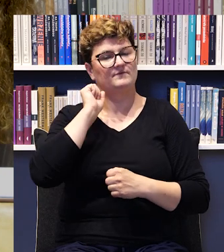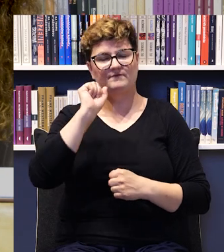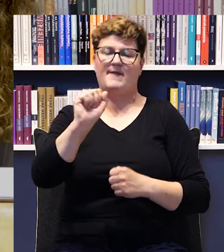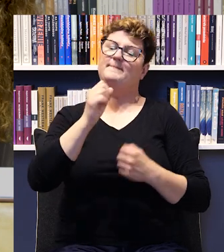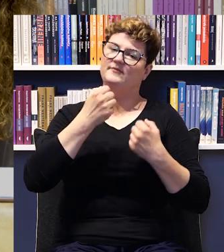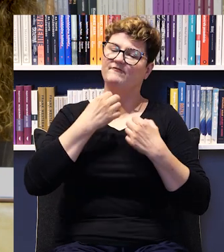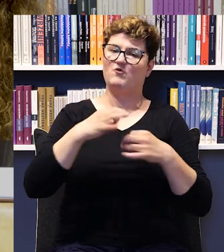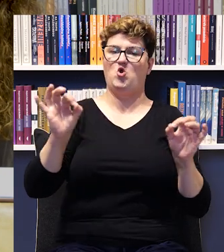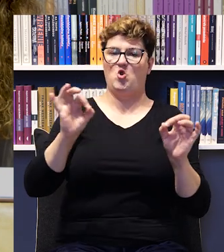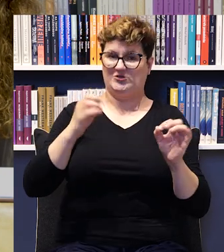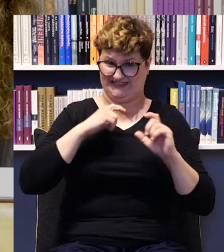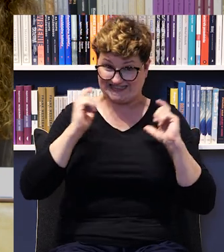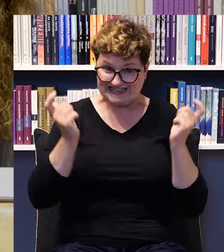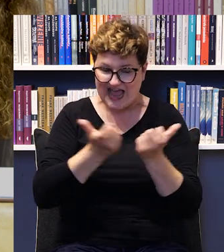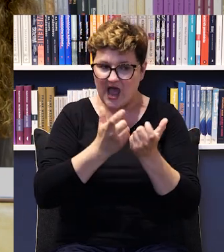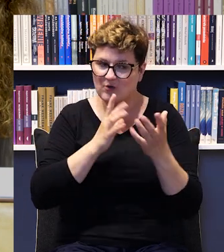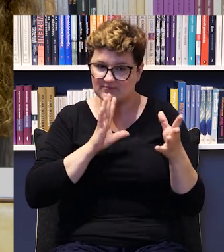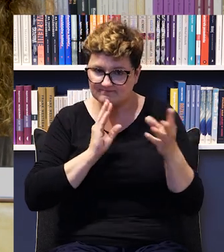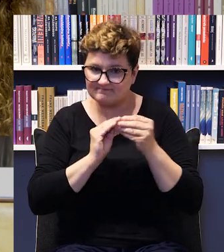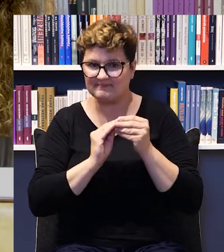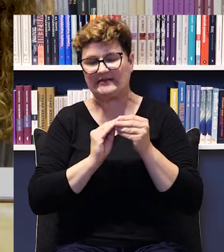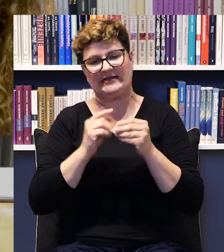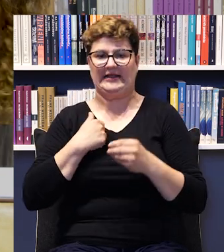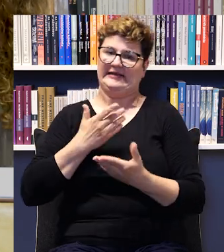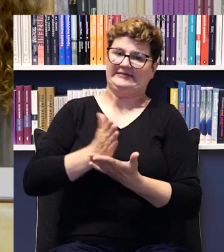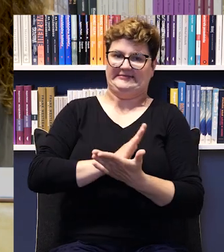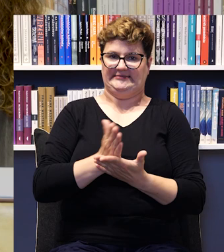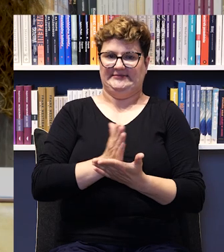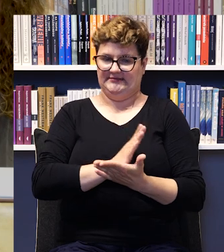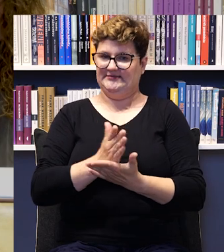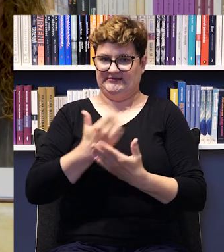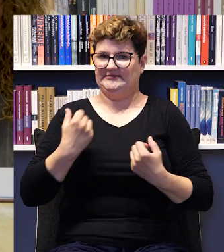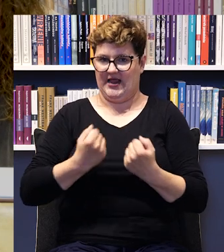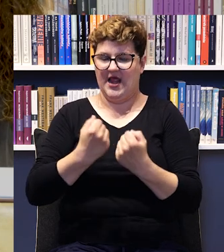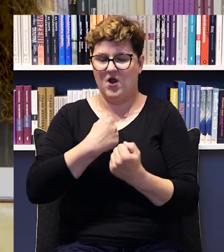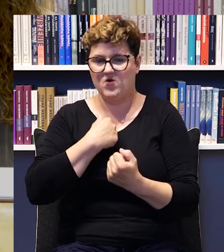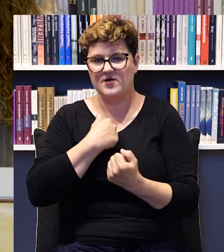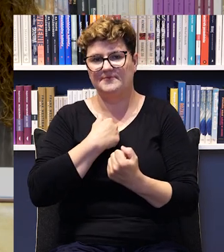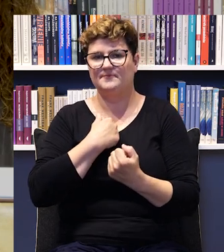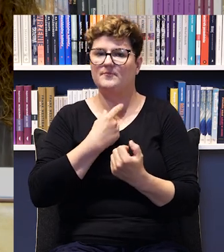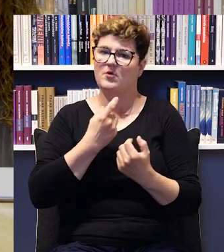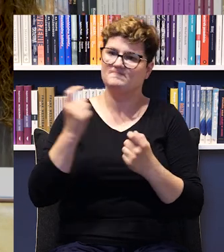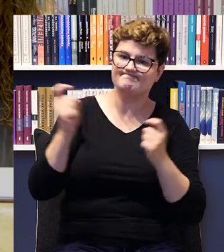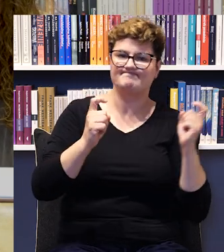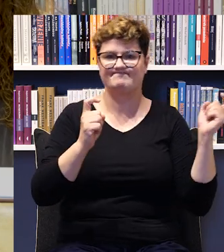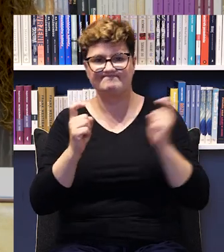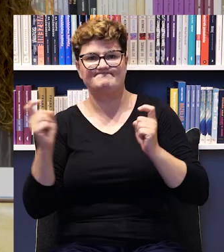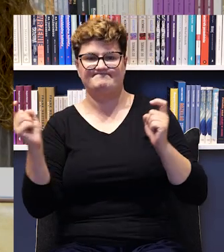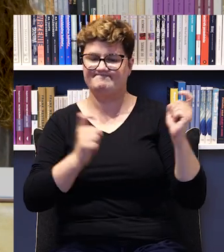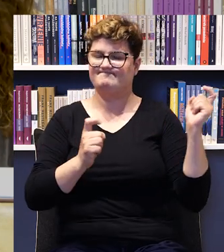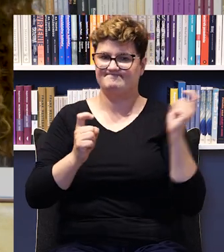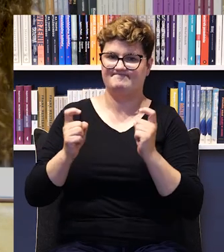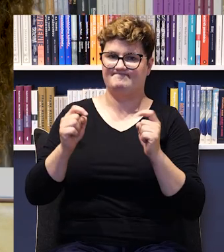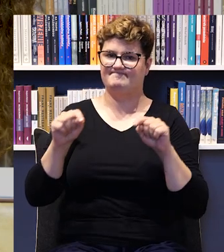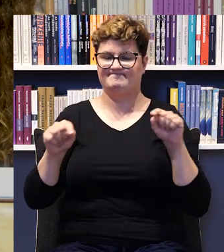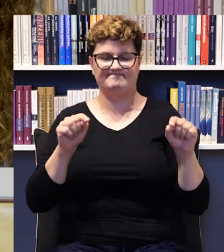sensie, że ja się jednak starałam zostać pośrodku. No bo to są jakieś gdzieś kontrnarracje, które właśnie gdzieś